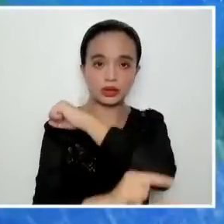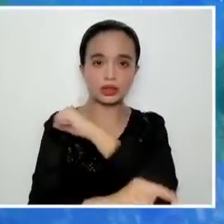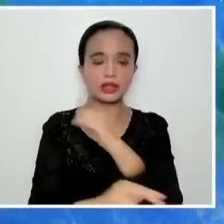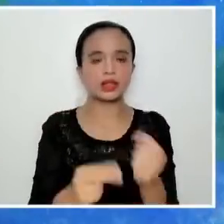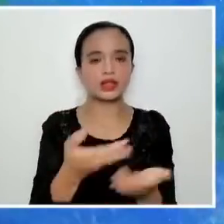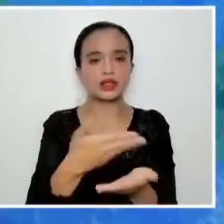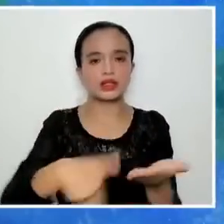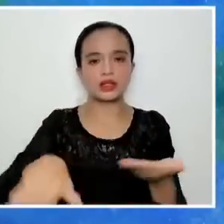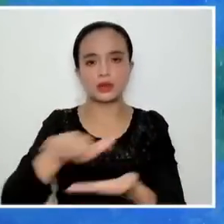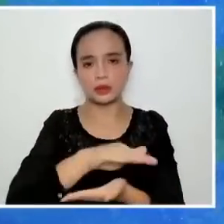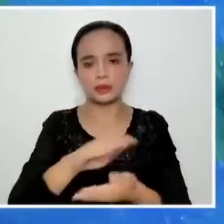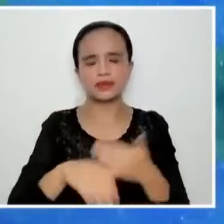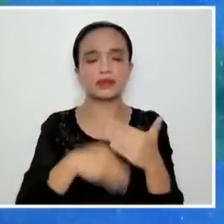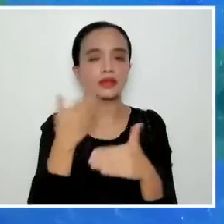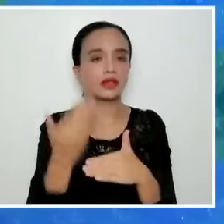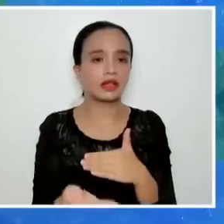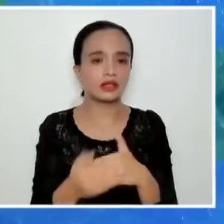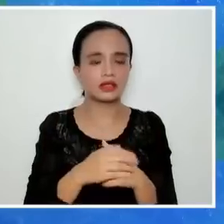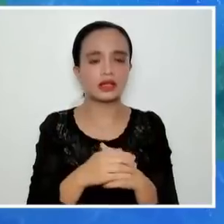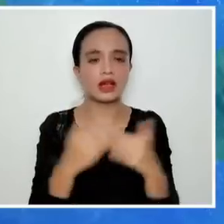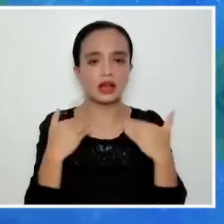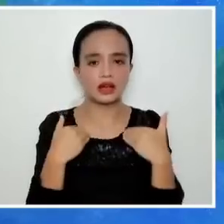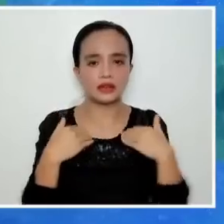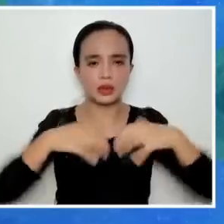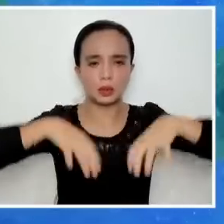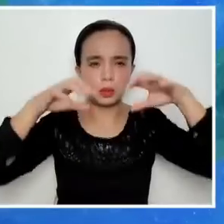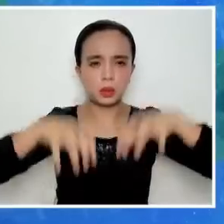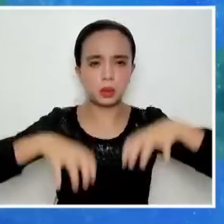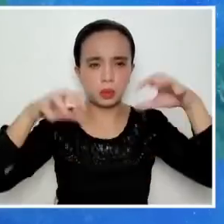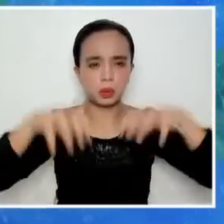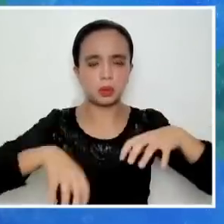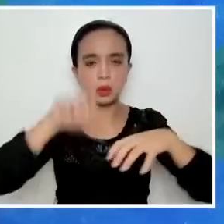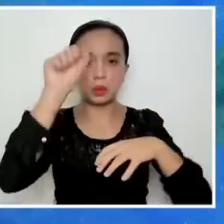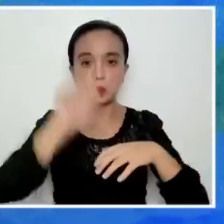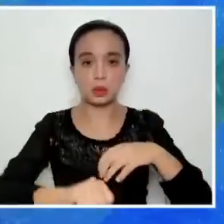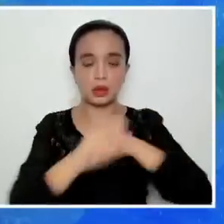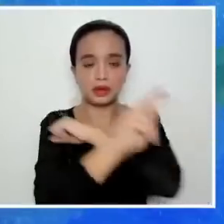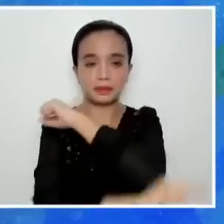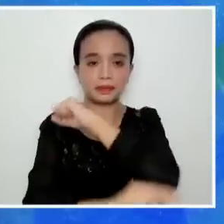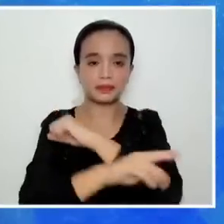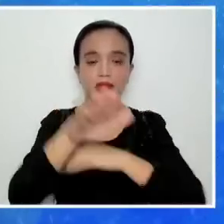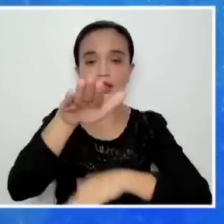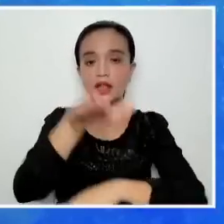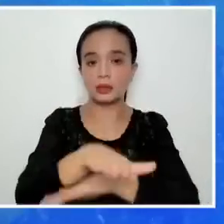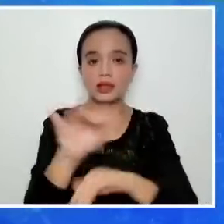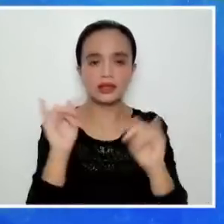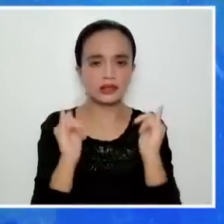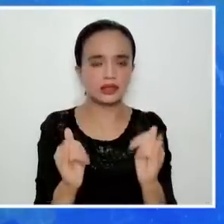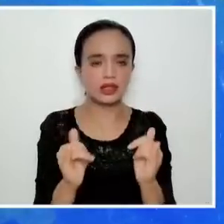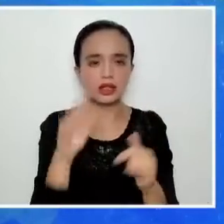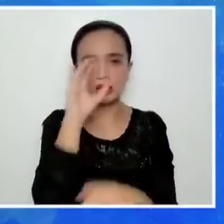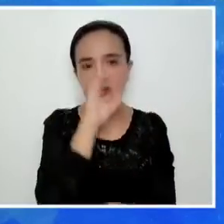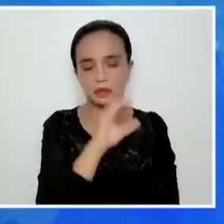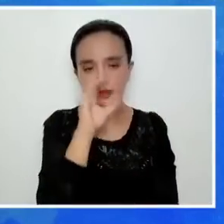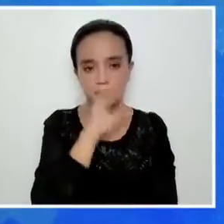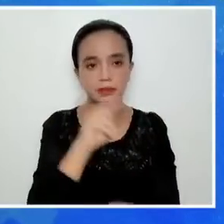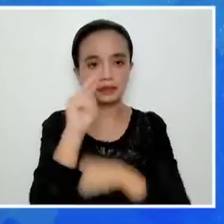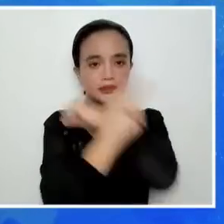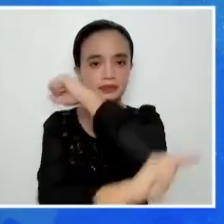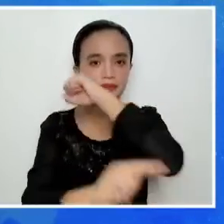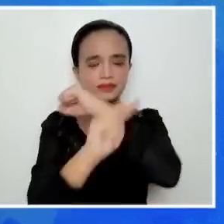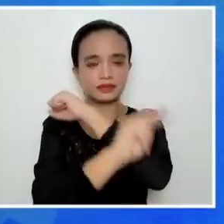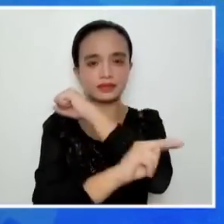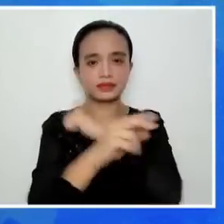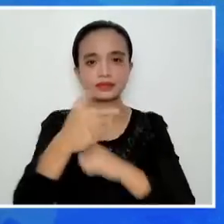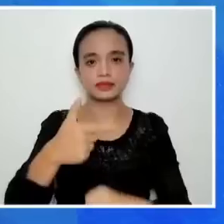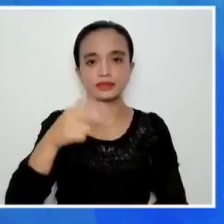ang makakaranas ng mga pag-ulan at may malakas pang pag-ulan sa may Southern Negros. Sa hapon, maulan pa dito sa Cebu, Negros, Guimaras at